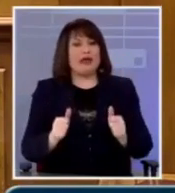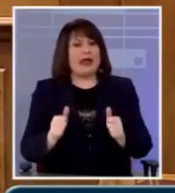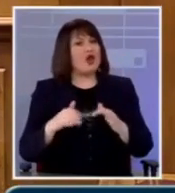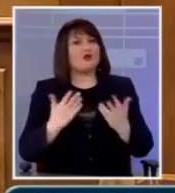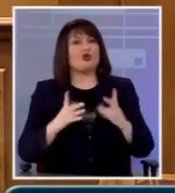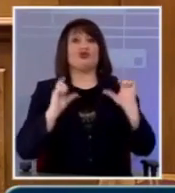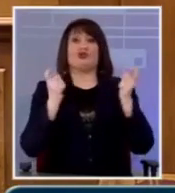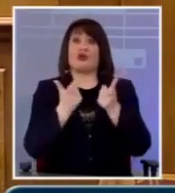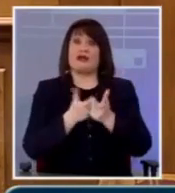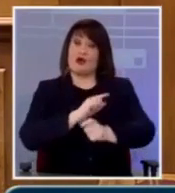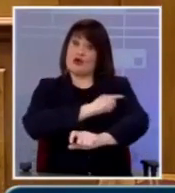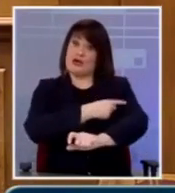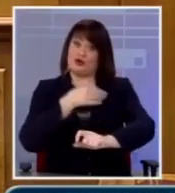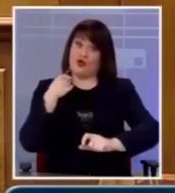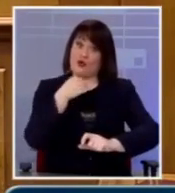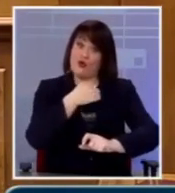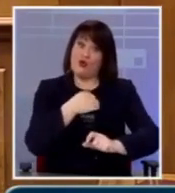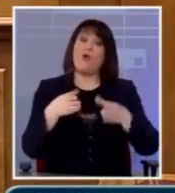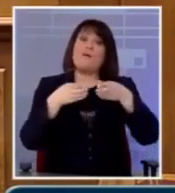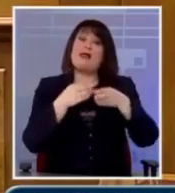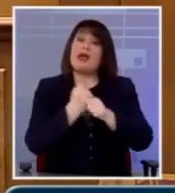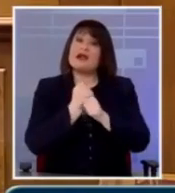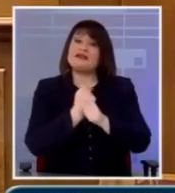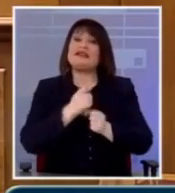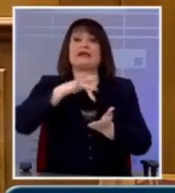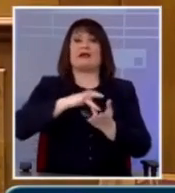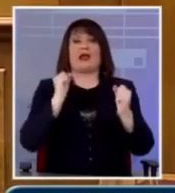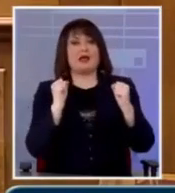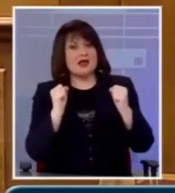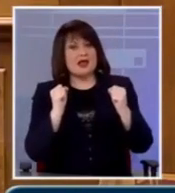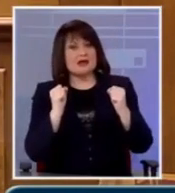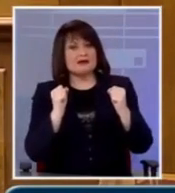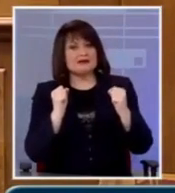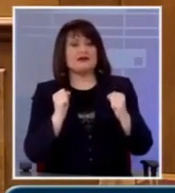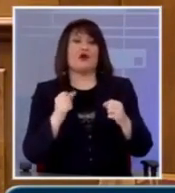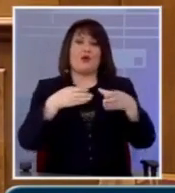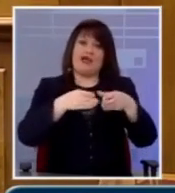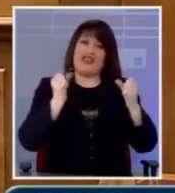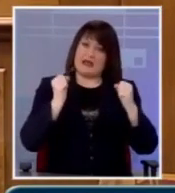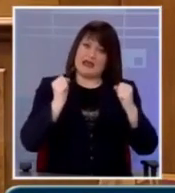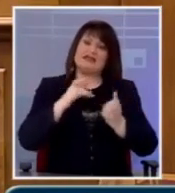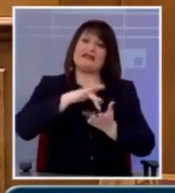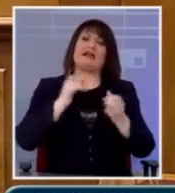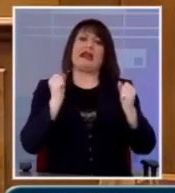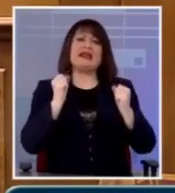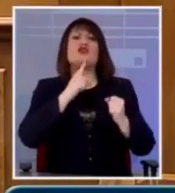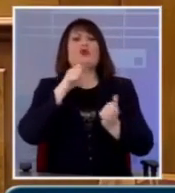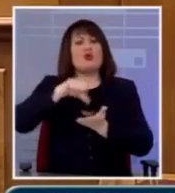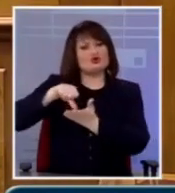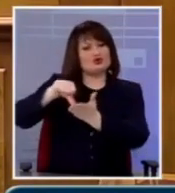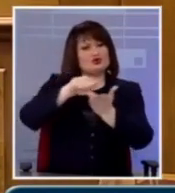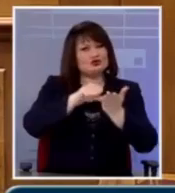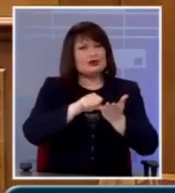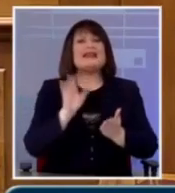στον οικογενειακό γιατρό, την ομάδα εργασίας, τα κέντρα υγείας, την ομάδα υγείας, τα κέντρα υγείας αστικού τύπου και τα